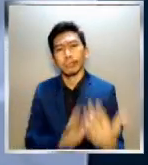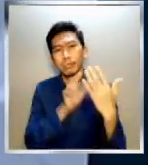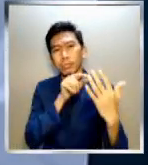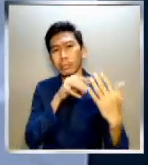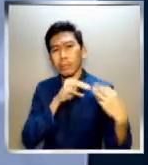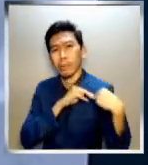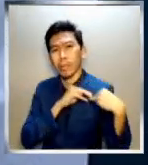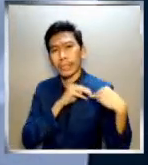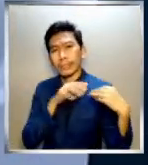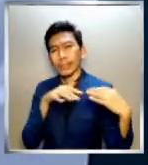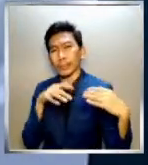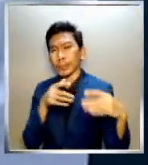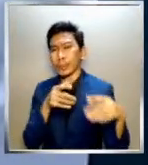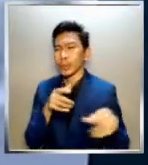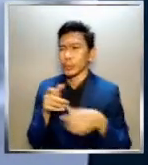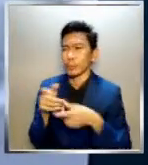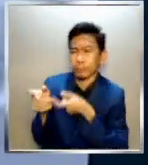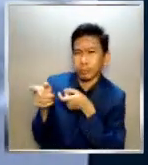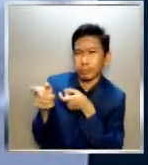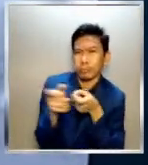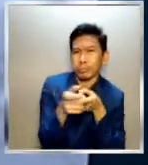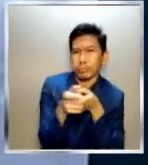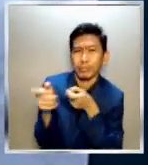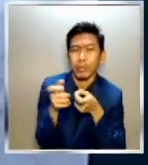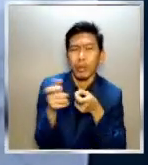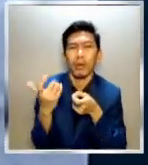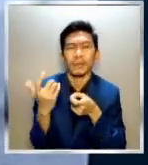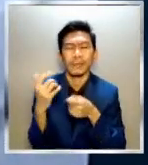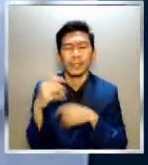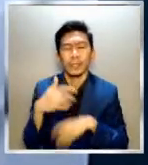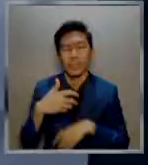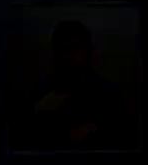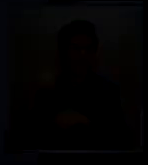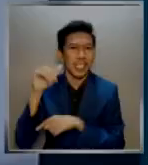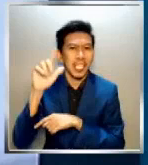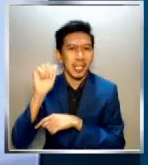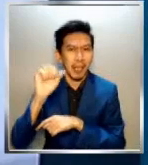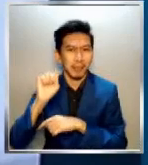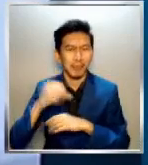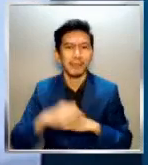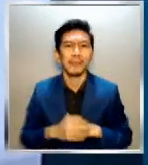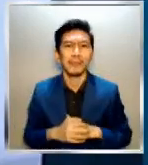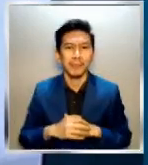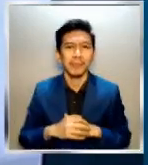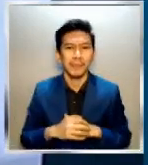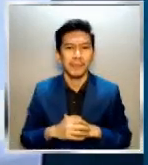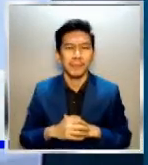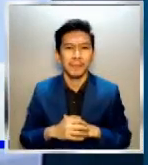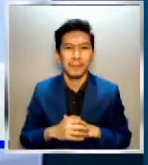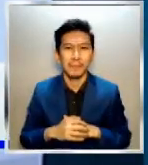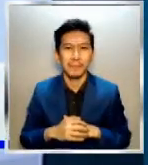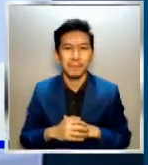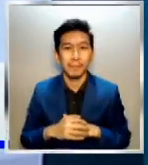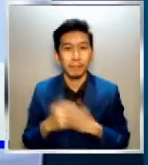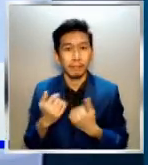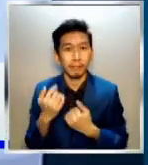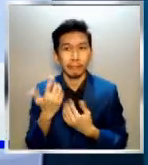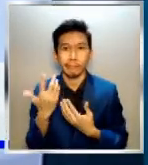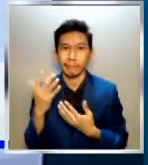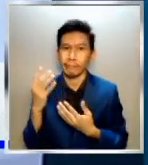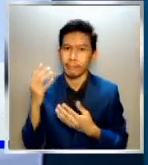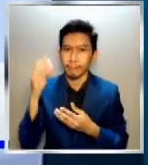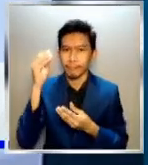Galit daw sila sa anilay paulit-ulit na ginagawa ng militar sa kanila. At napapasok lang po na balita, ayon kay